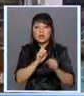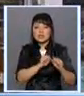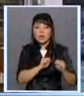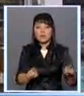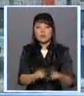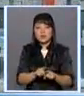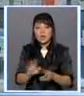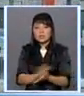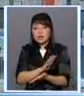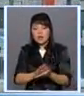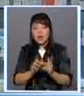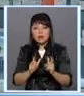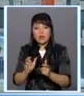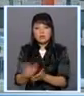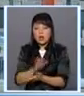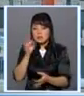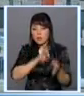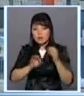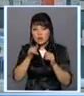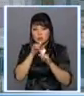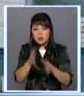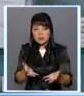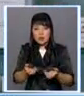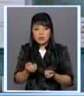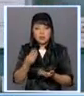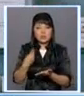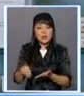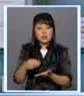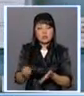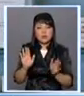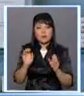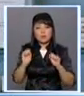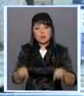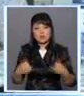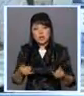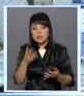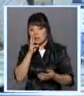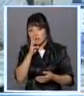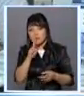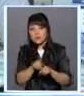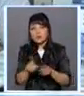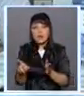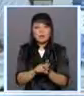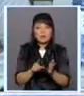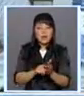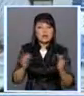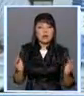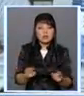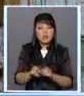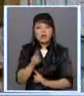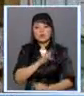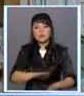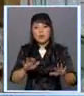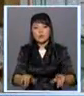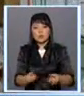тегін дәрі-дәрмек берілетін. Енді сол препараттарды тек ақшаға сатып алуға болады. Бірақ жалақы мен зейнетақы қысқарып, жұмыс орындары